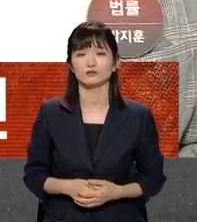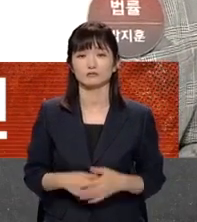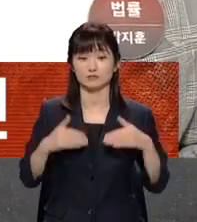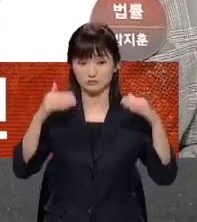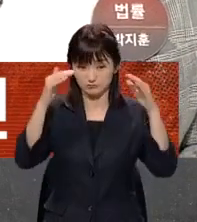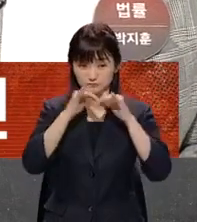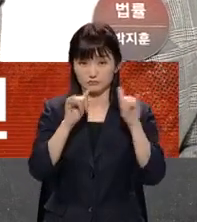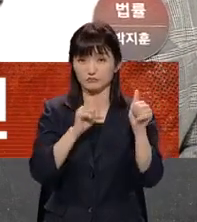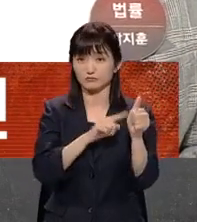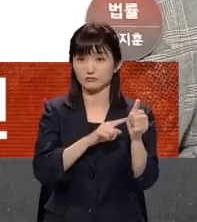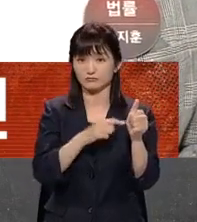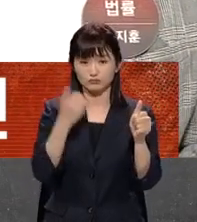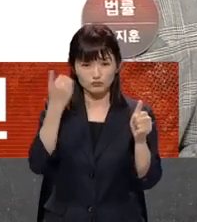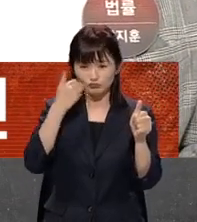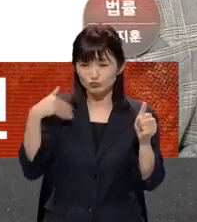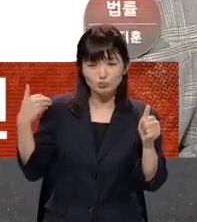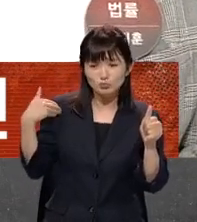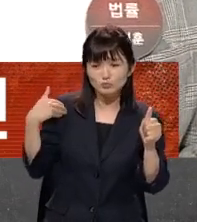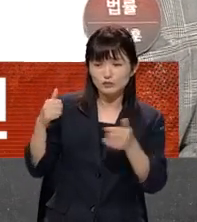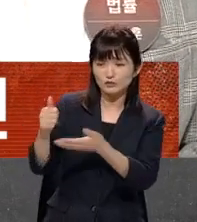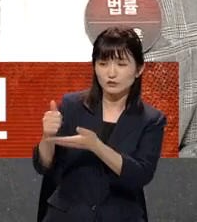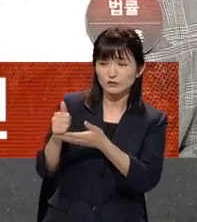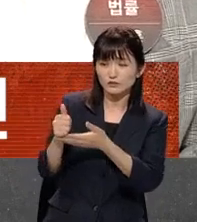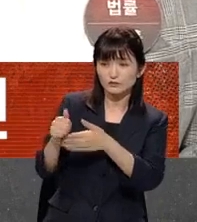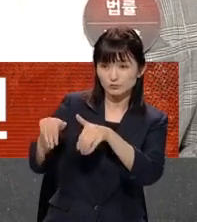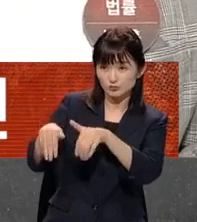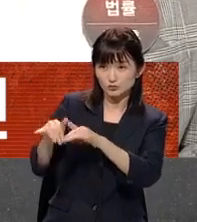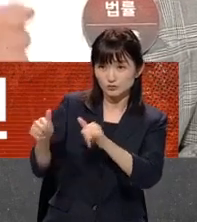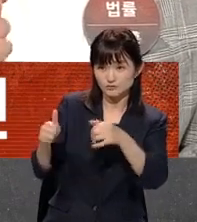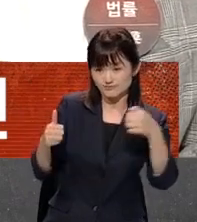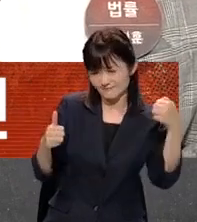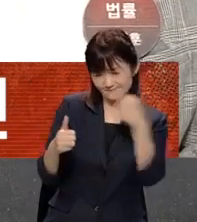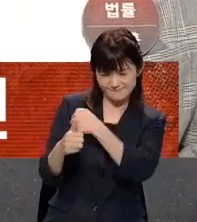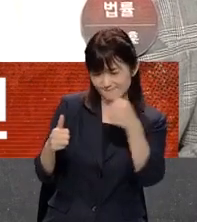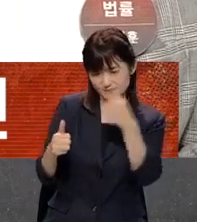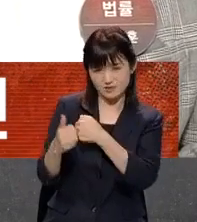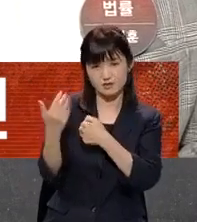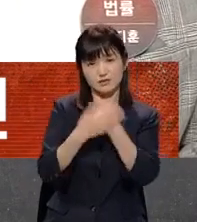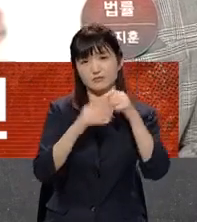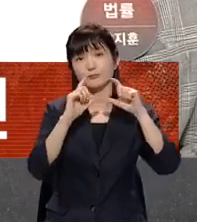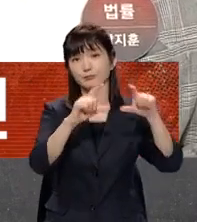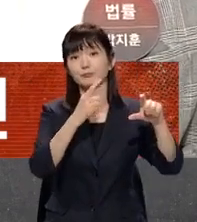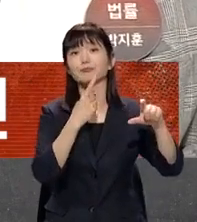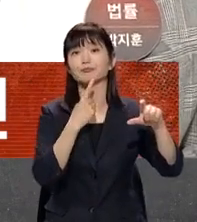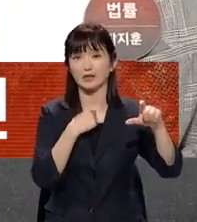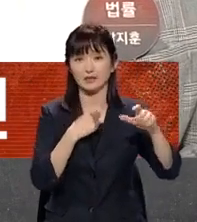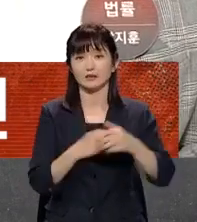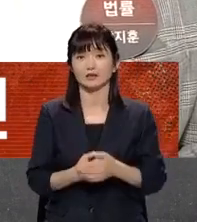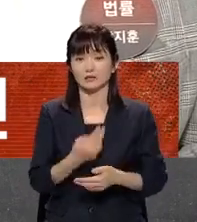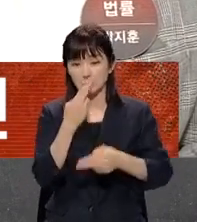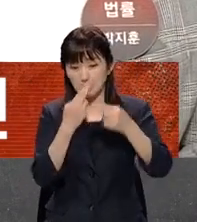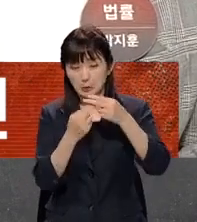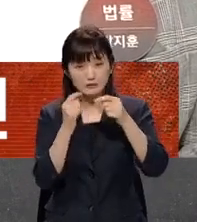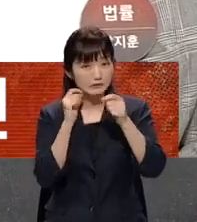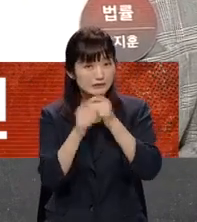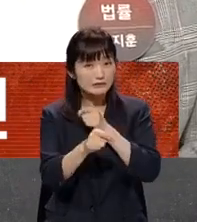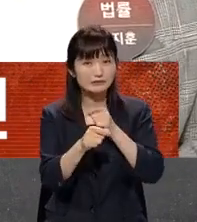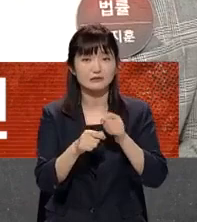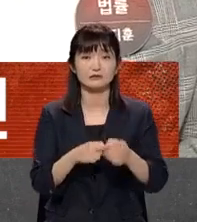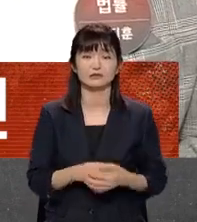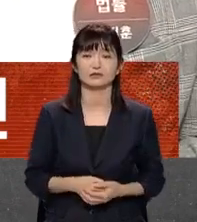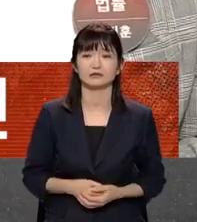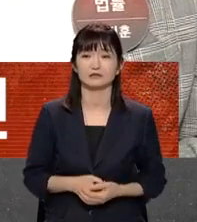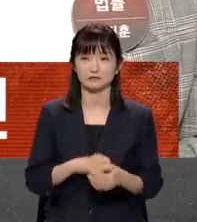성인이 됐을 때 일면식 없는 손님하고 종업원 폭행해가지고 집행력을 받은 적도 있고요 보험사기를 한다던가 이런